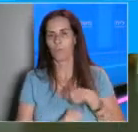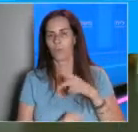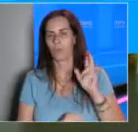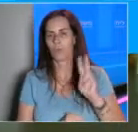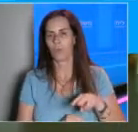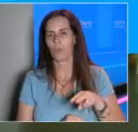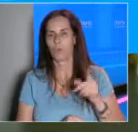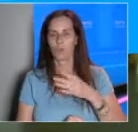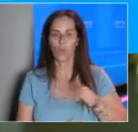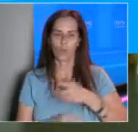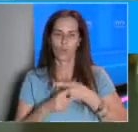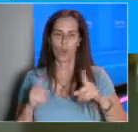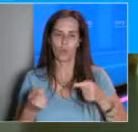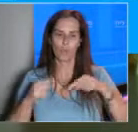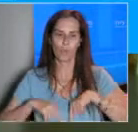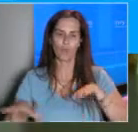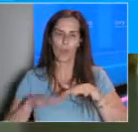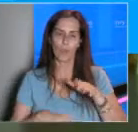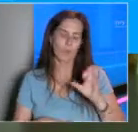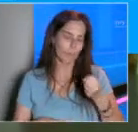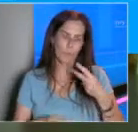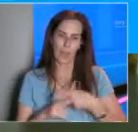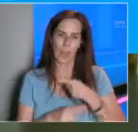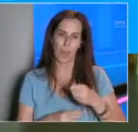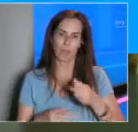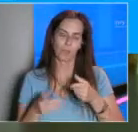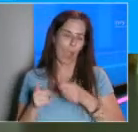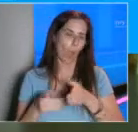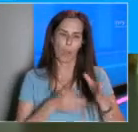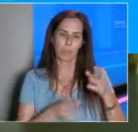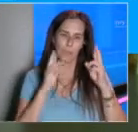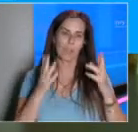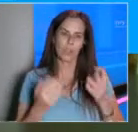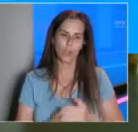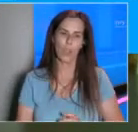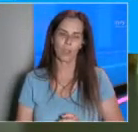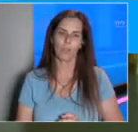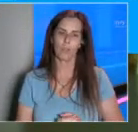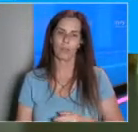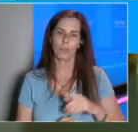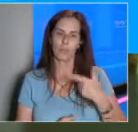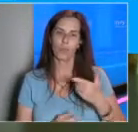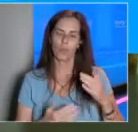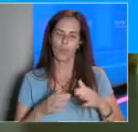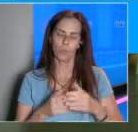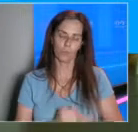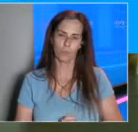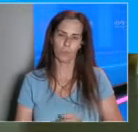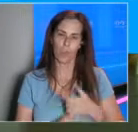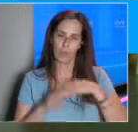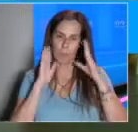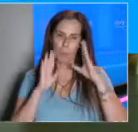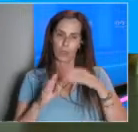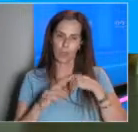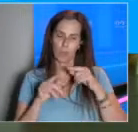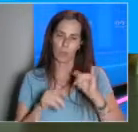רוצים, שפחות רוצה כל יושב ראש קואליציה, אם זה דרך אחרת, אז זה דרך אחרת, אני מקווה מאוד שתהיה לנו אחדות שורות, ואני מאמין שאנחנו